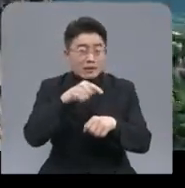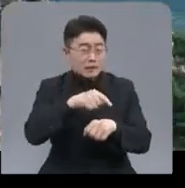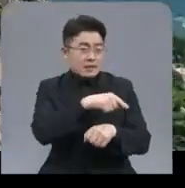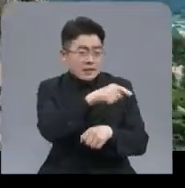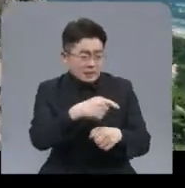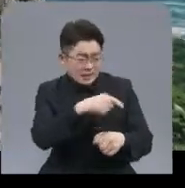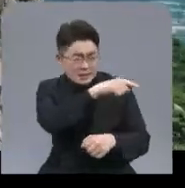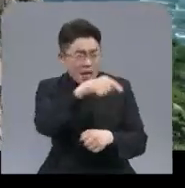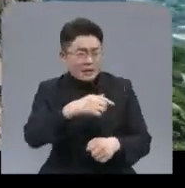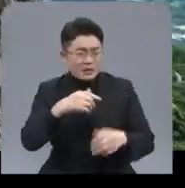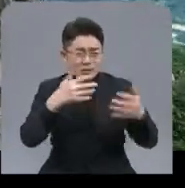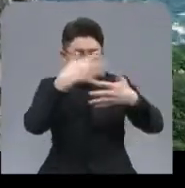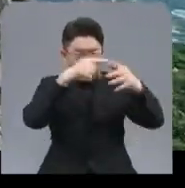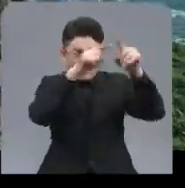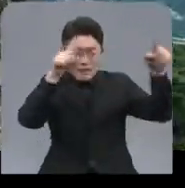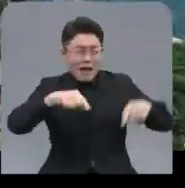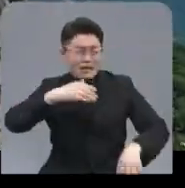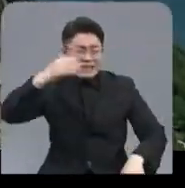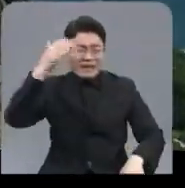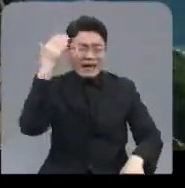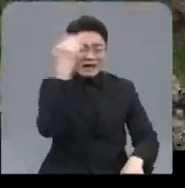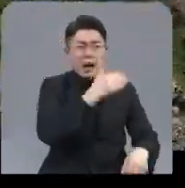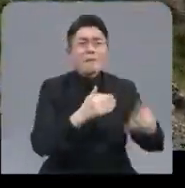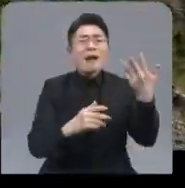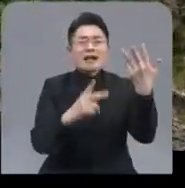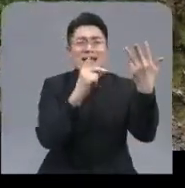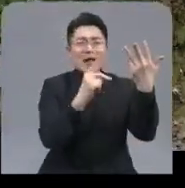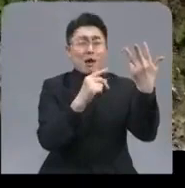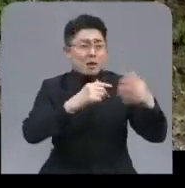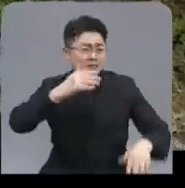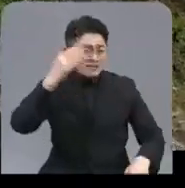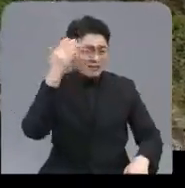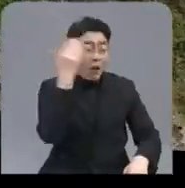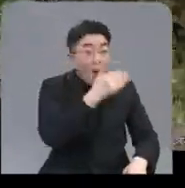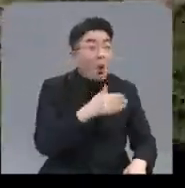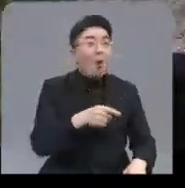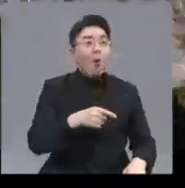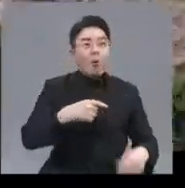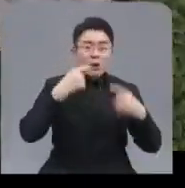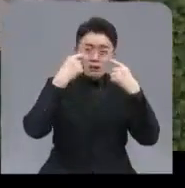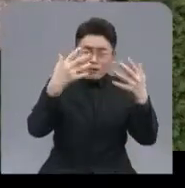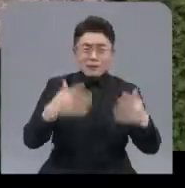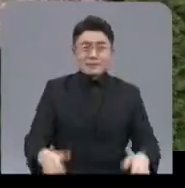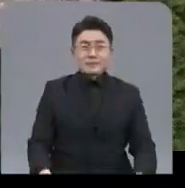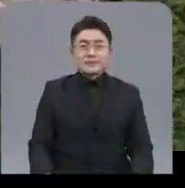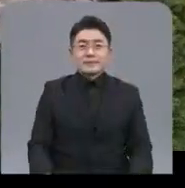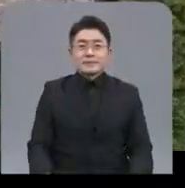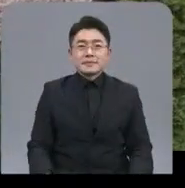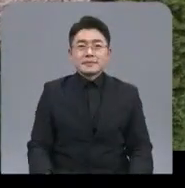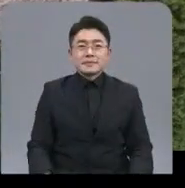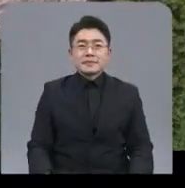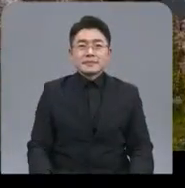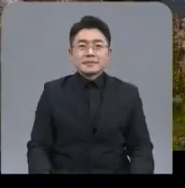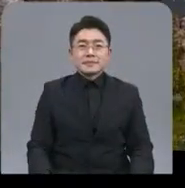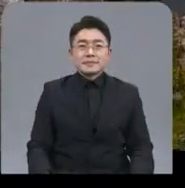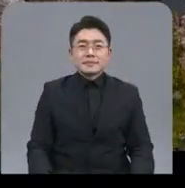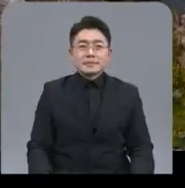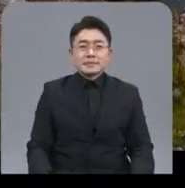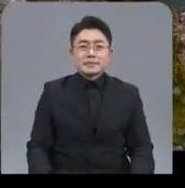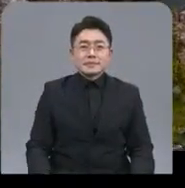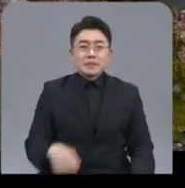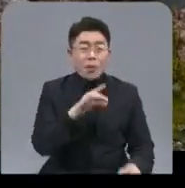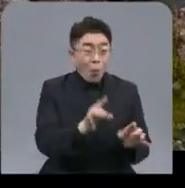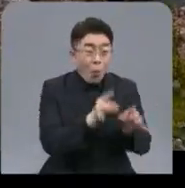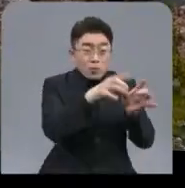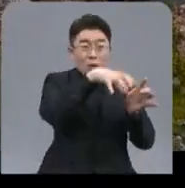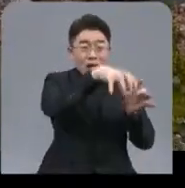khám phá hơn 100 địa điểm trên toàn thế giới với những đồ họa sống động giúp người xem sẽ hiểu hơn một nhà địa chất học cho biết so với các hòn đá